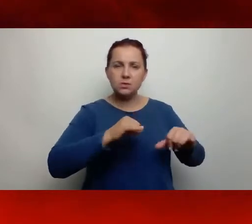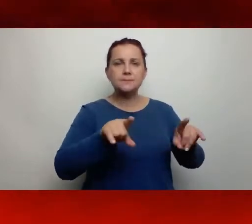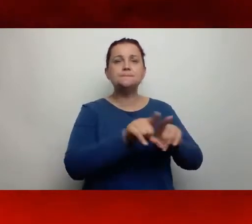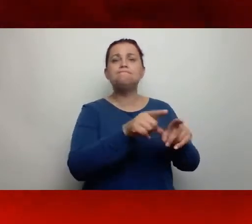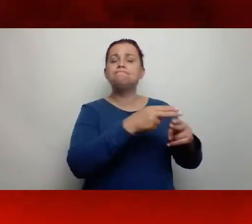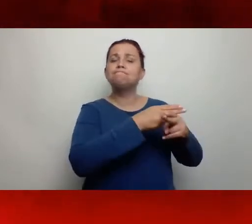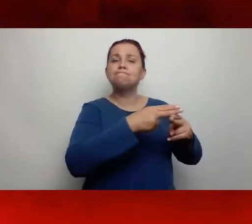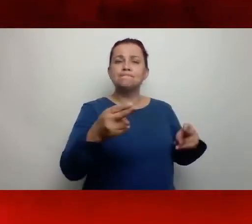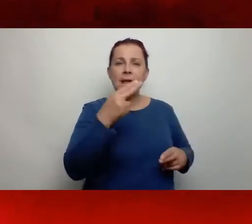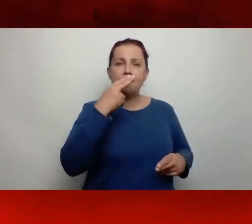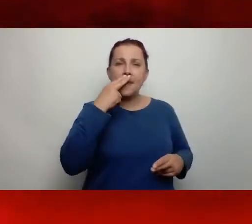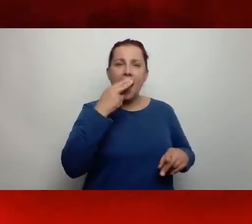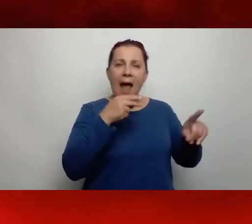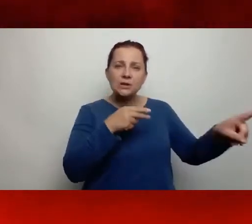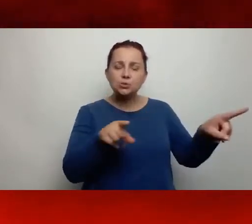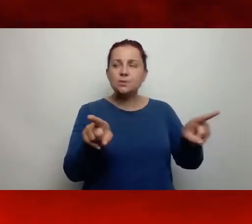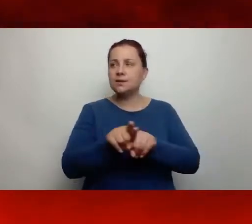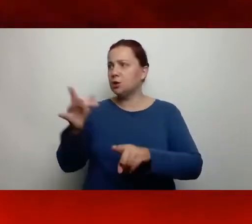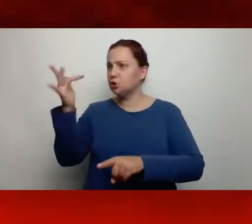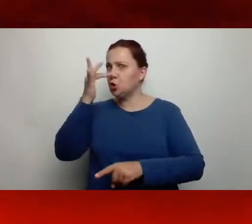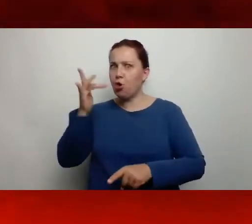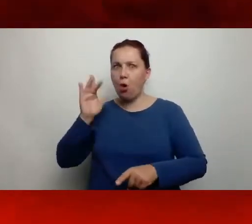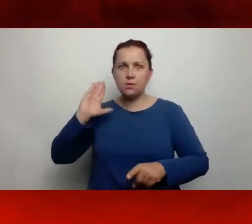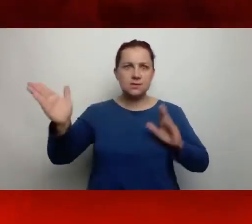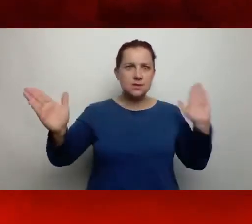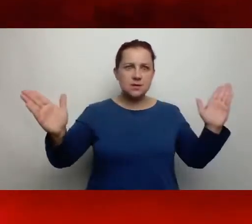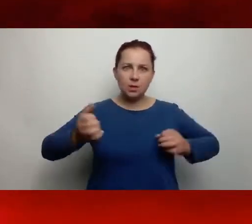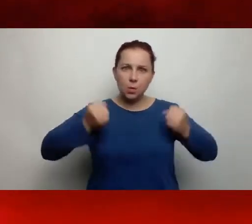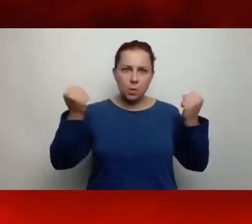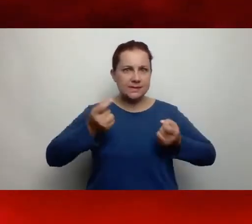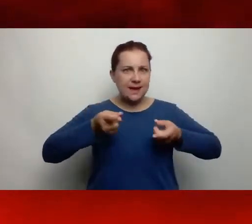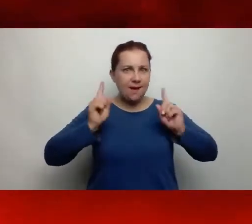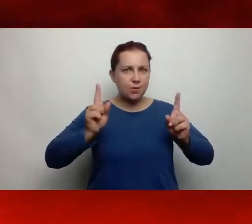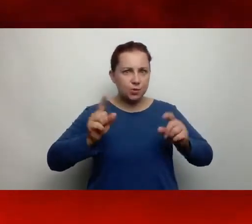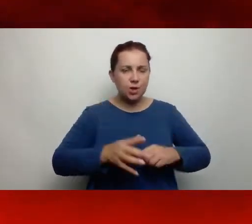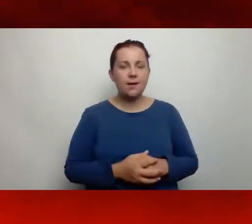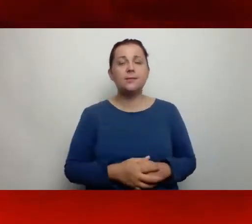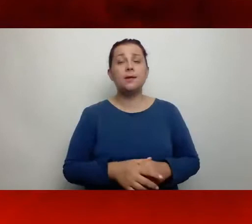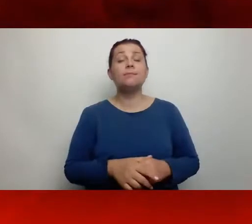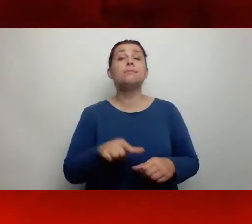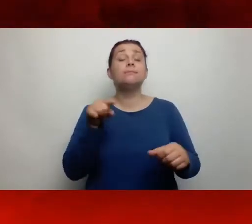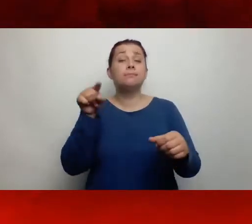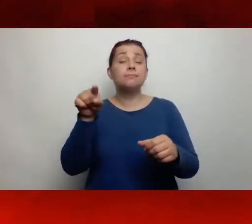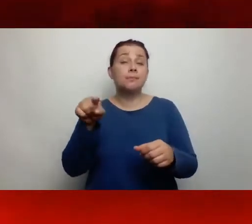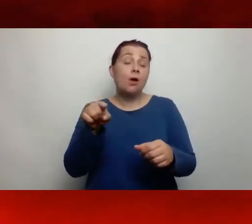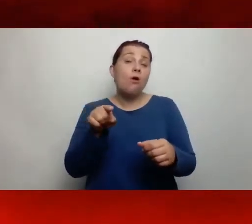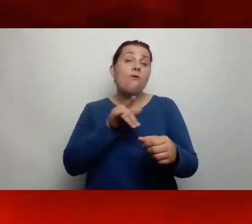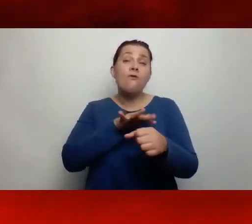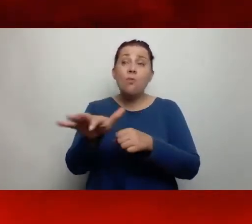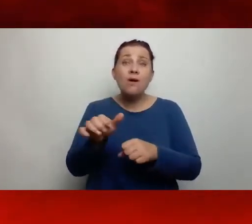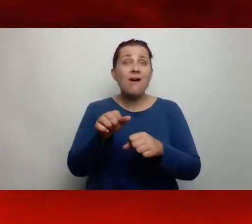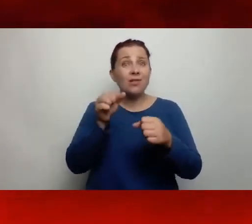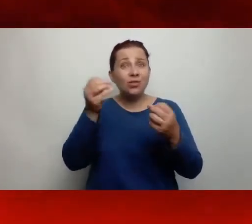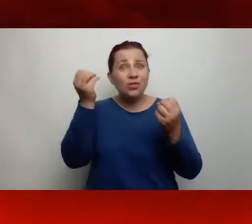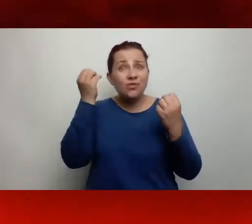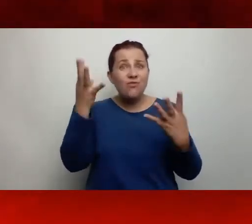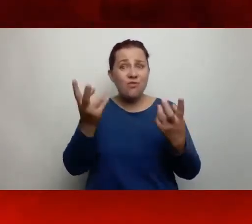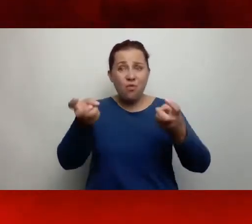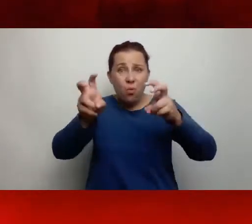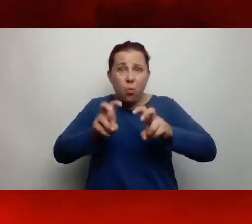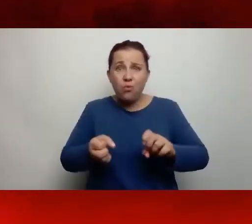Rzesza, z drugiej strony Związek Socjalistyczny. Na pewno wpływa to na twórczość wielu, na pewno wpływa to też na